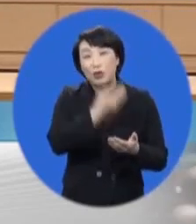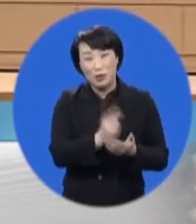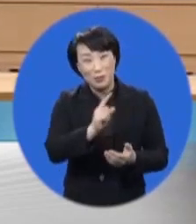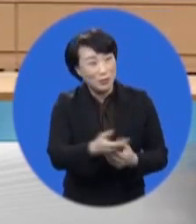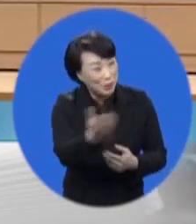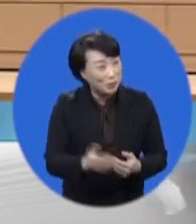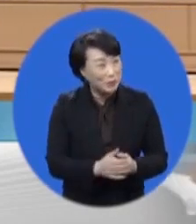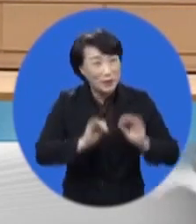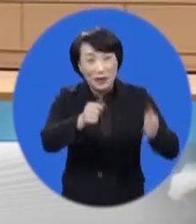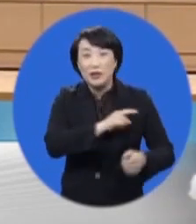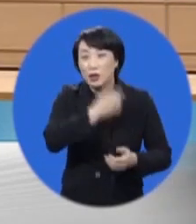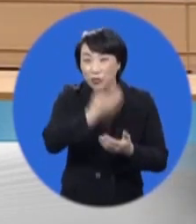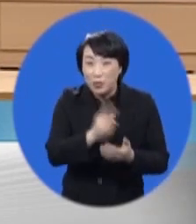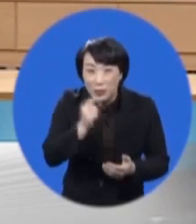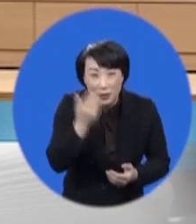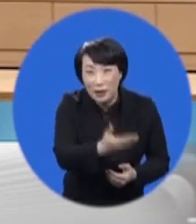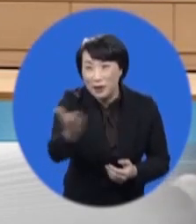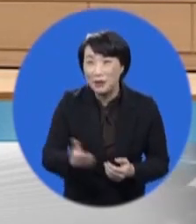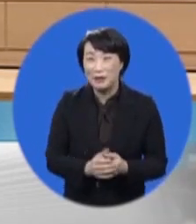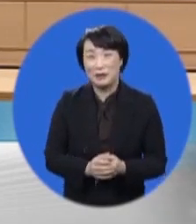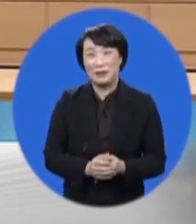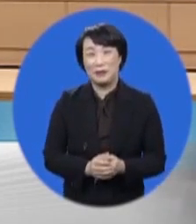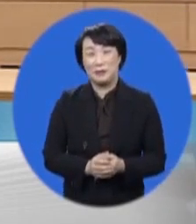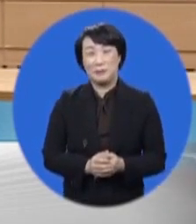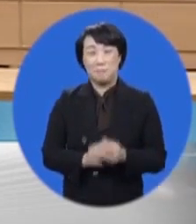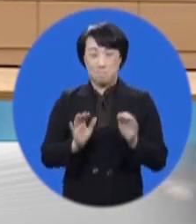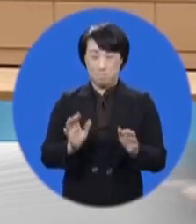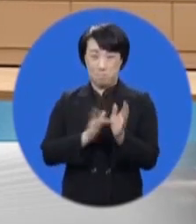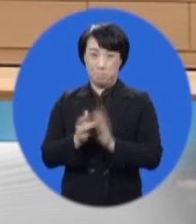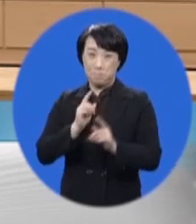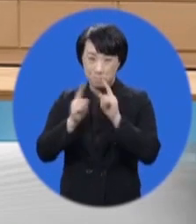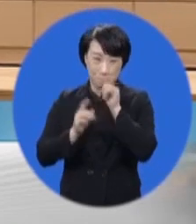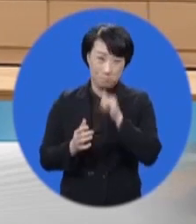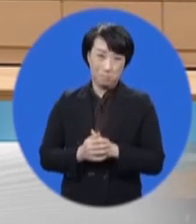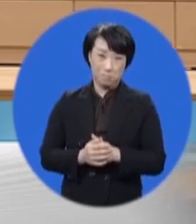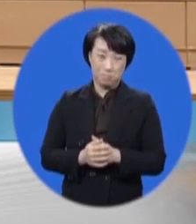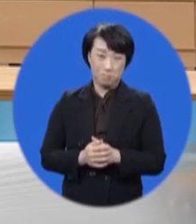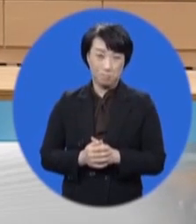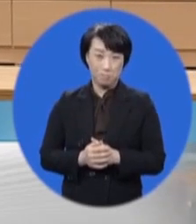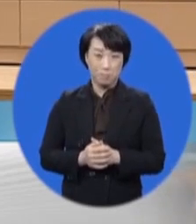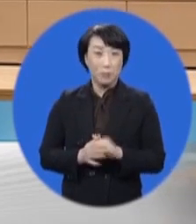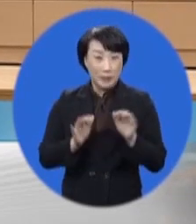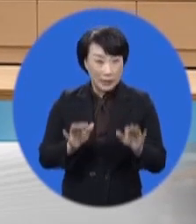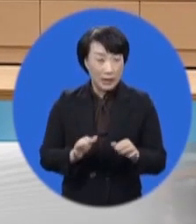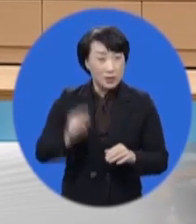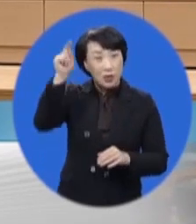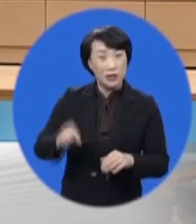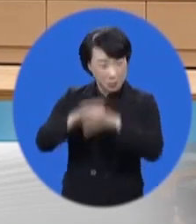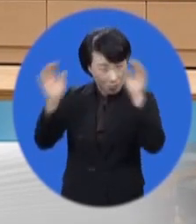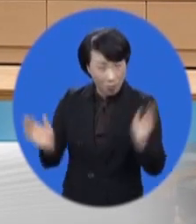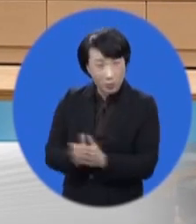말이오. 가치가 예, 예수님 말씀하셨어요. 야,